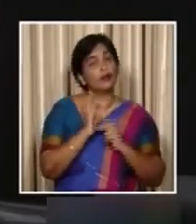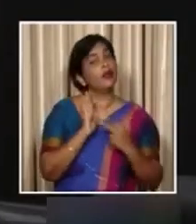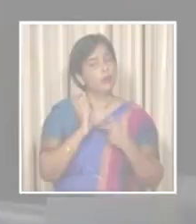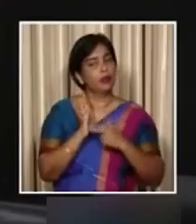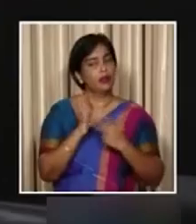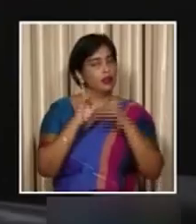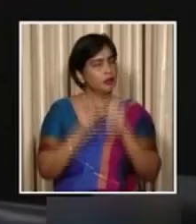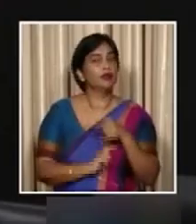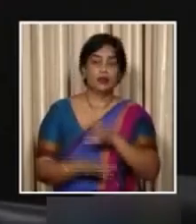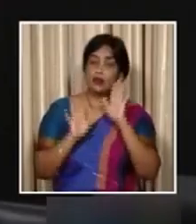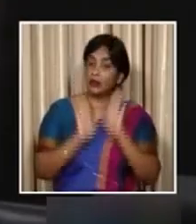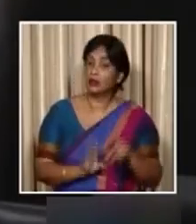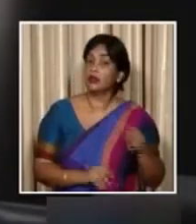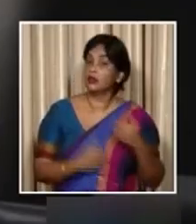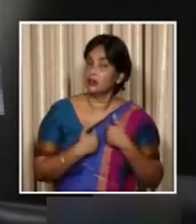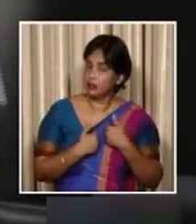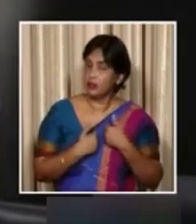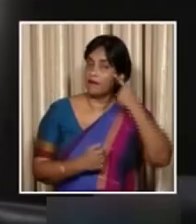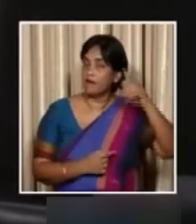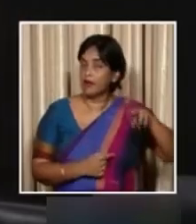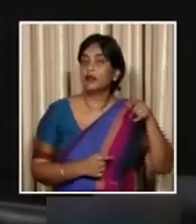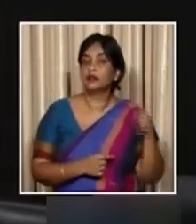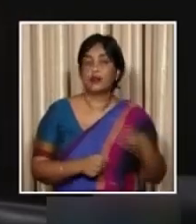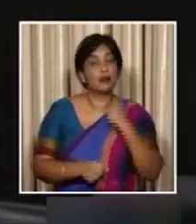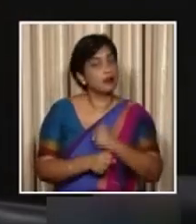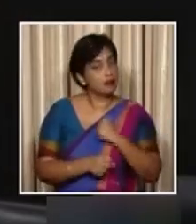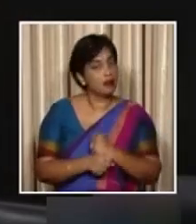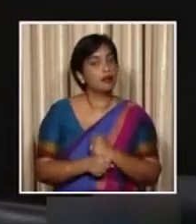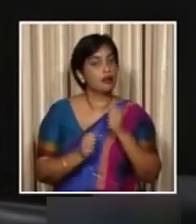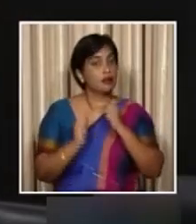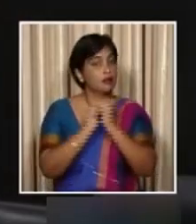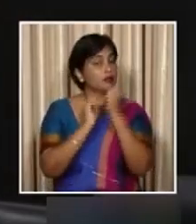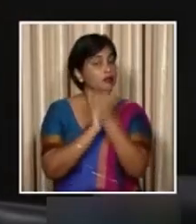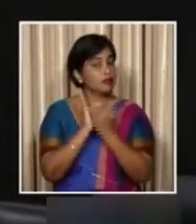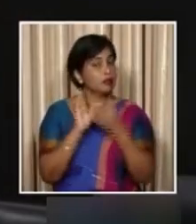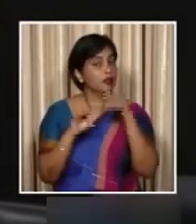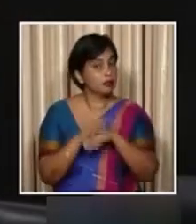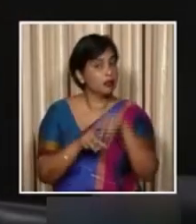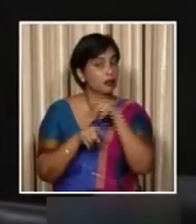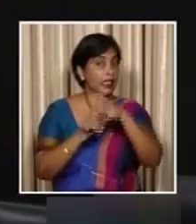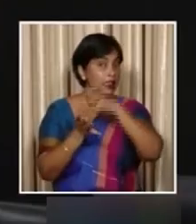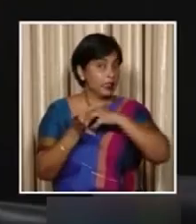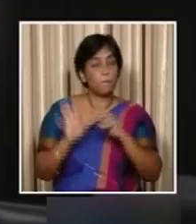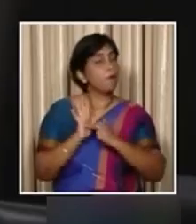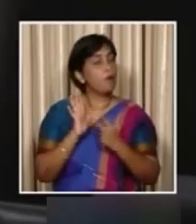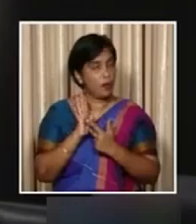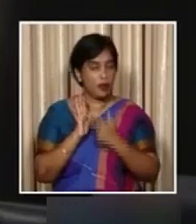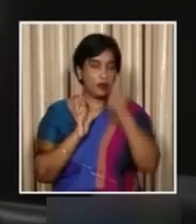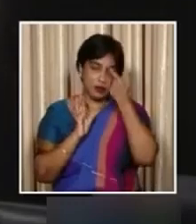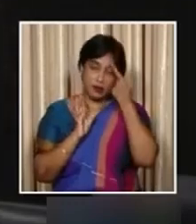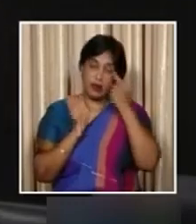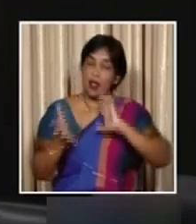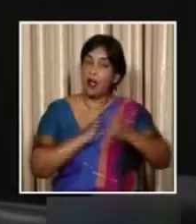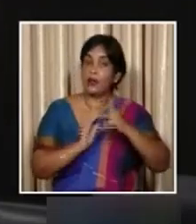වලටත් ඇවිල්ලා තියෙනවා. හැබැයි අපි විශ්වාස කරනවා රජය ගත්තු වැඩපිළිවෙල යටතේ ඒ දිස්ත්‍රික්කවල මේ ආපදා